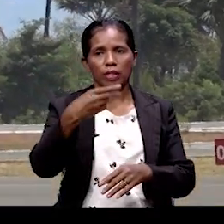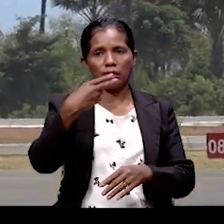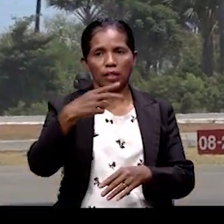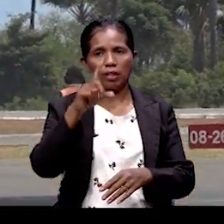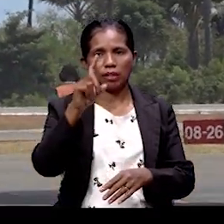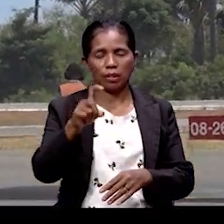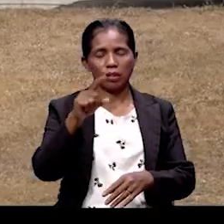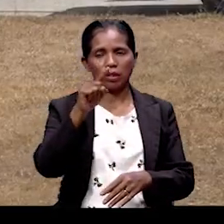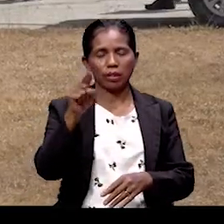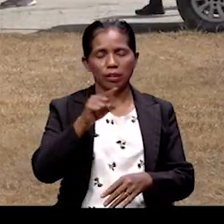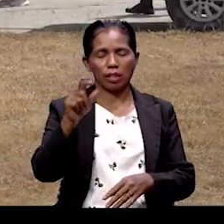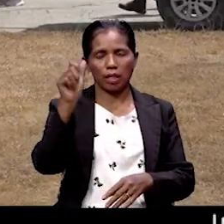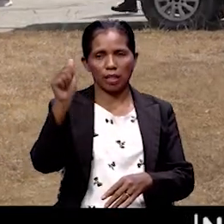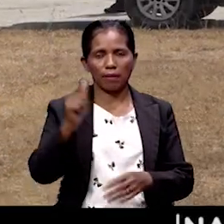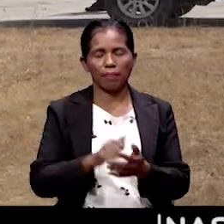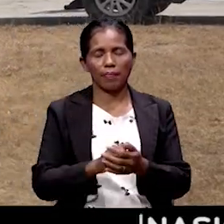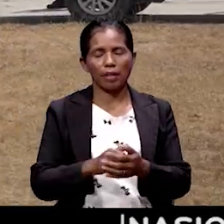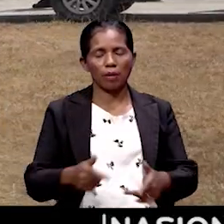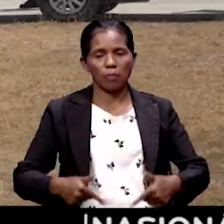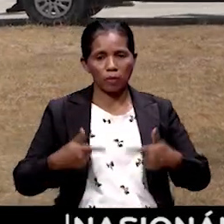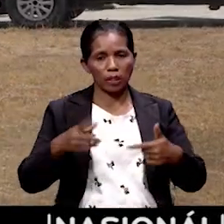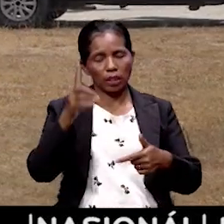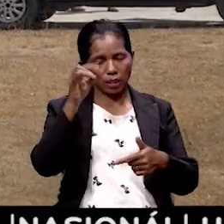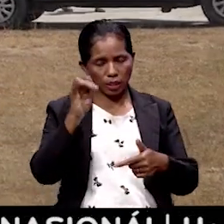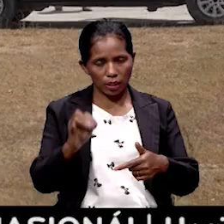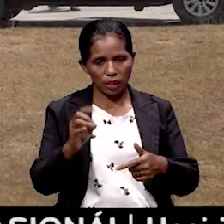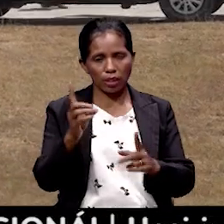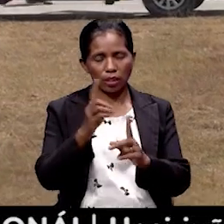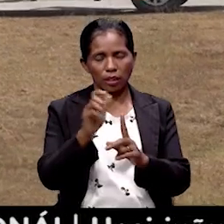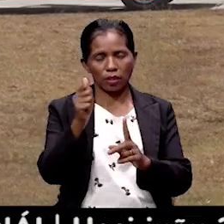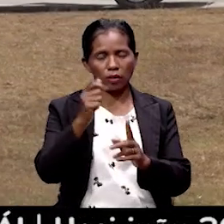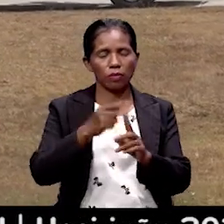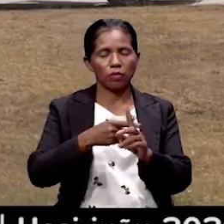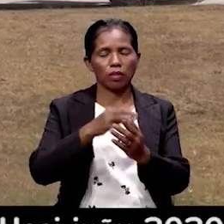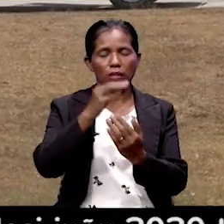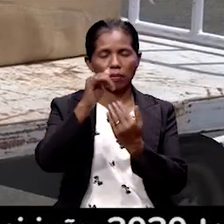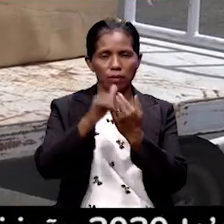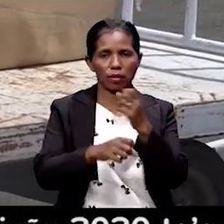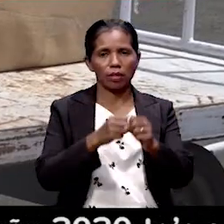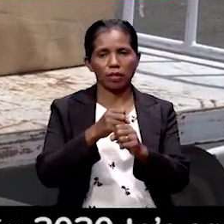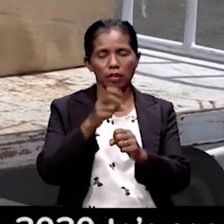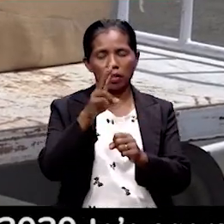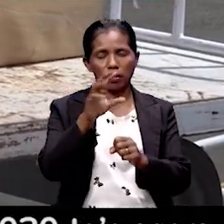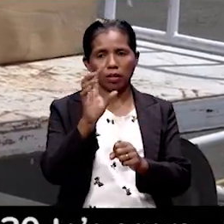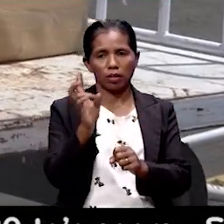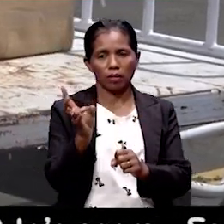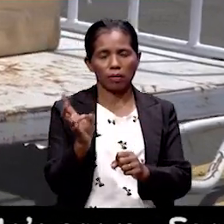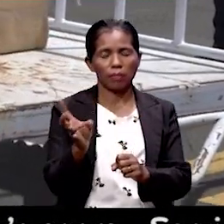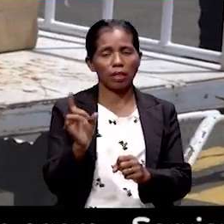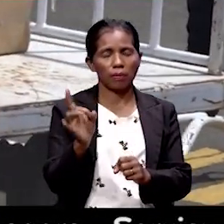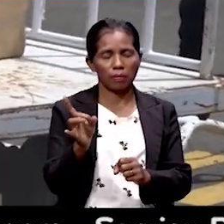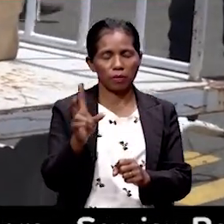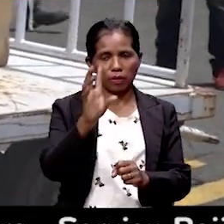VH-6ZA. Matebian Agapito Morisi Adili lorong sanulu fulan marsu tine ring ida tusia walanure singhitu husi